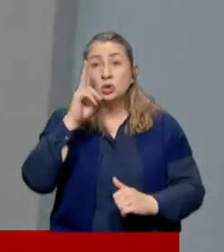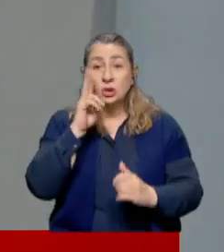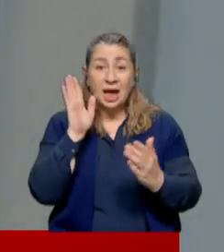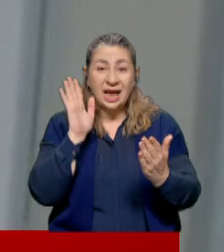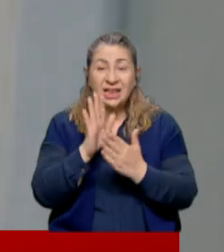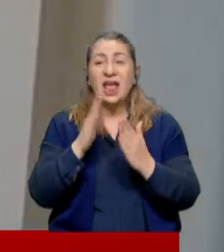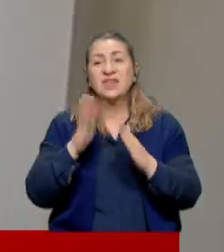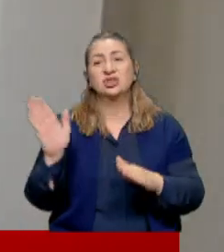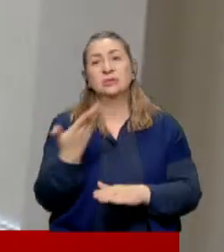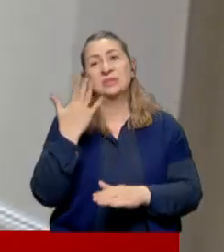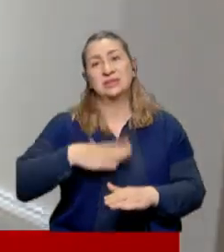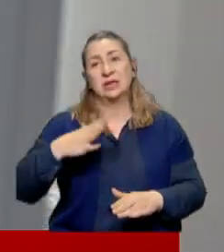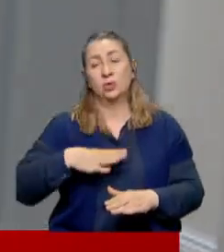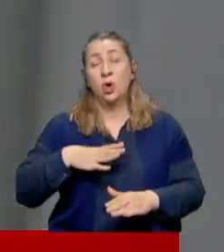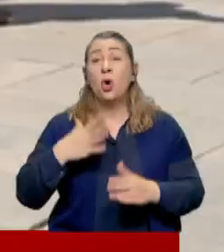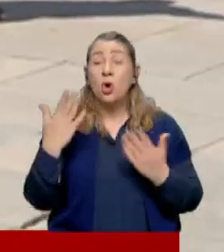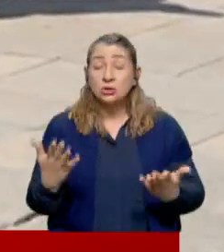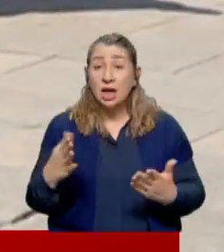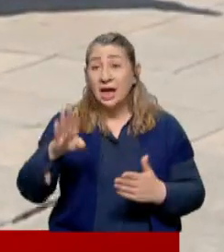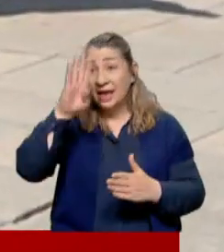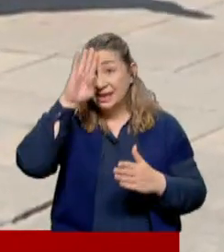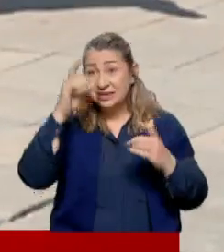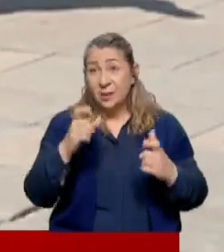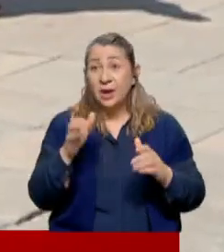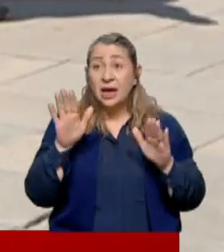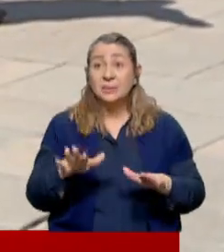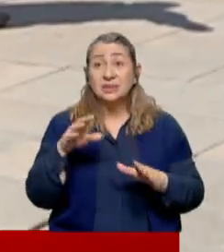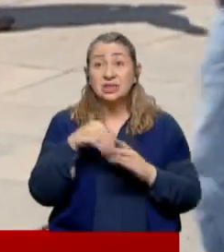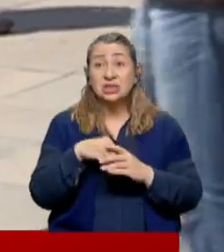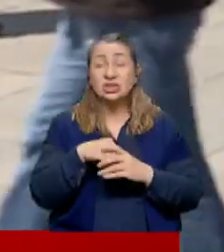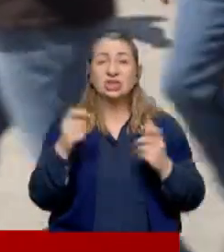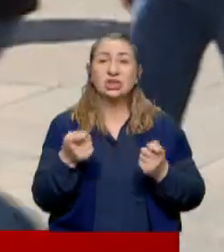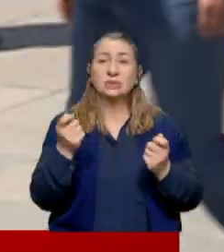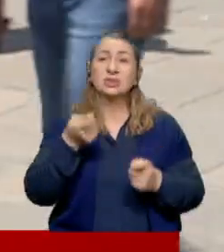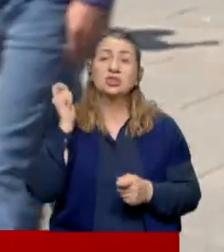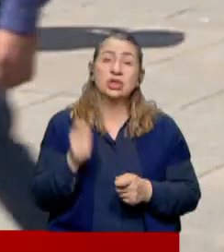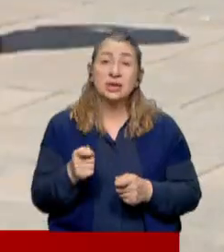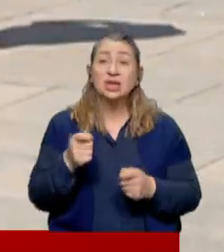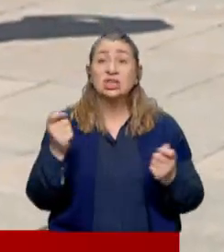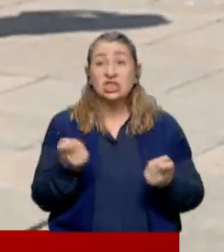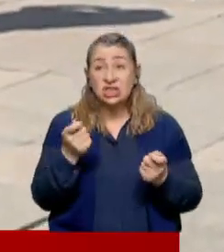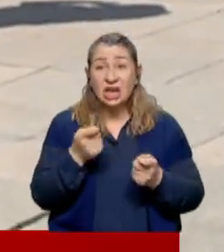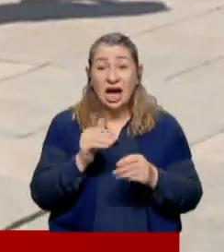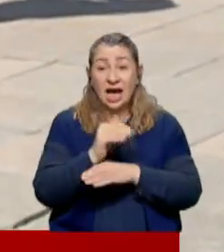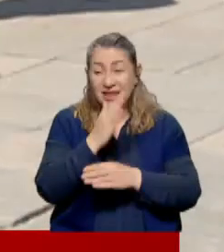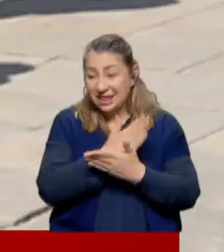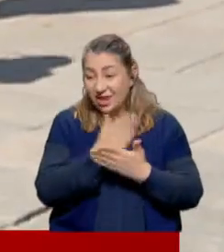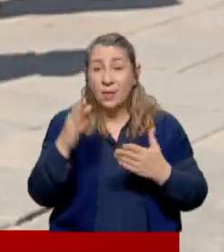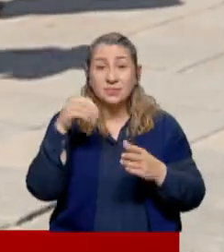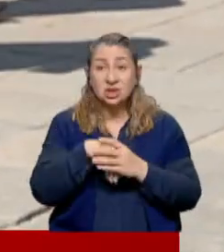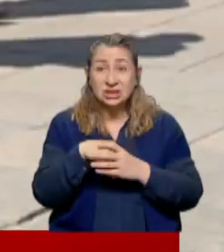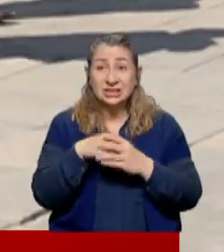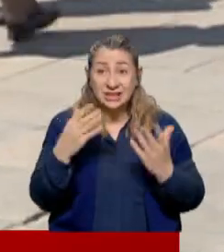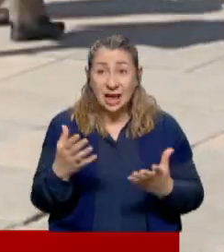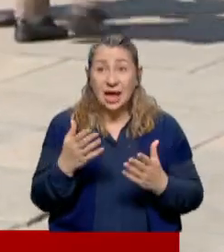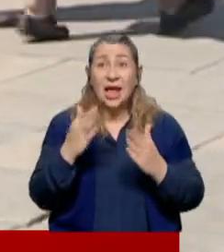kadar evden çıkması isteniyor. Oysa İstanbul'da kalabilmesi için çalışması şart. Çalışıp hayatına devam etmesi için